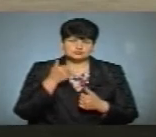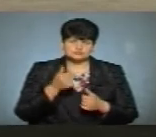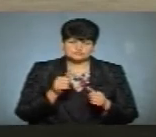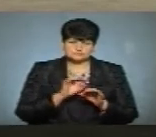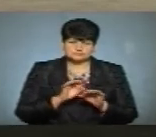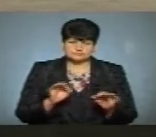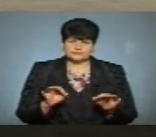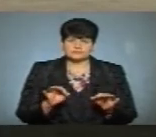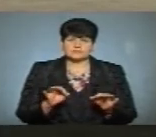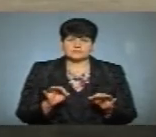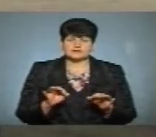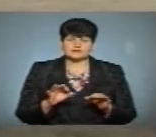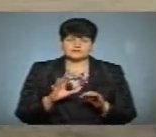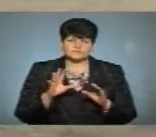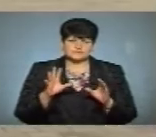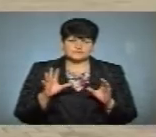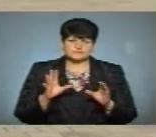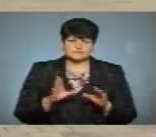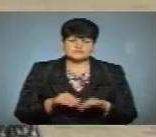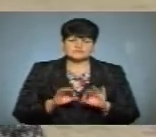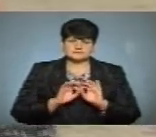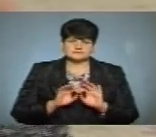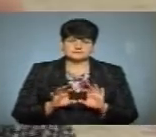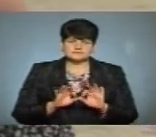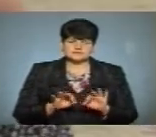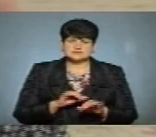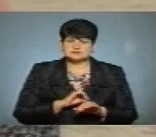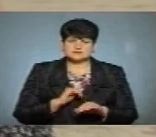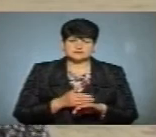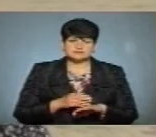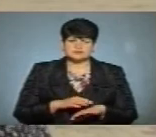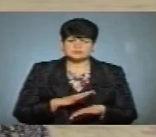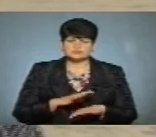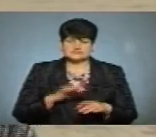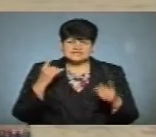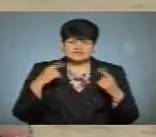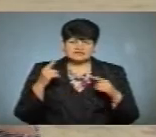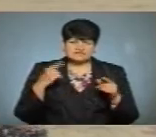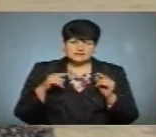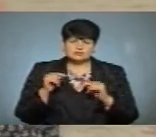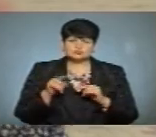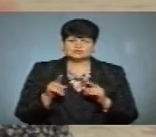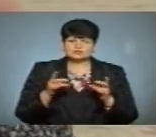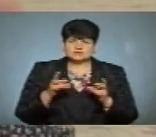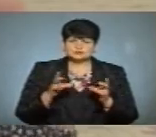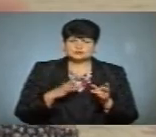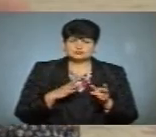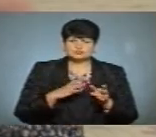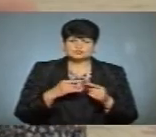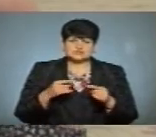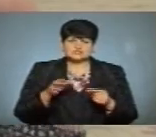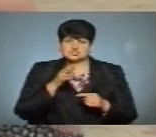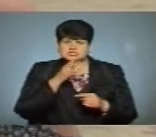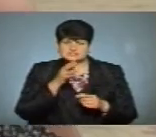Самі спікери так нам все дуже доступно пояснили. Найважче завдання для мене – це був твір, тому що потрібно було вжити різні часи